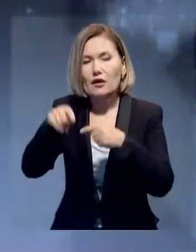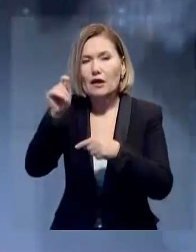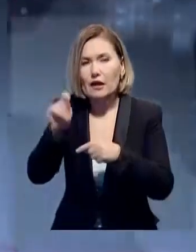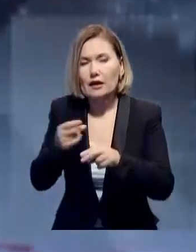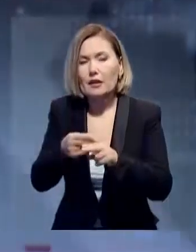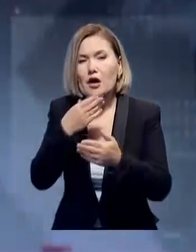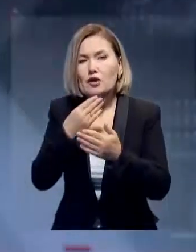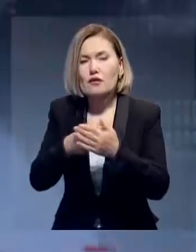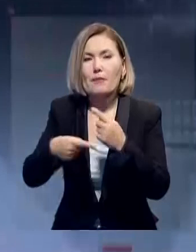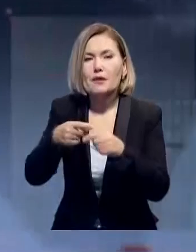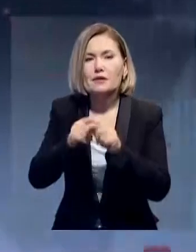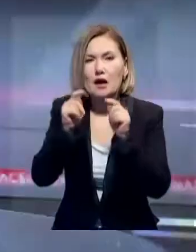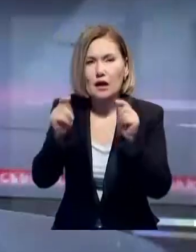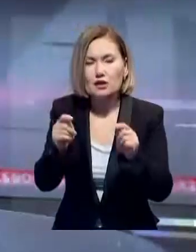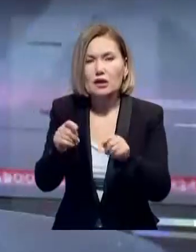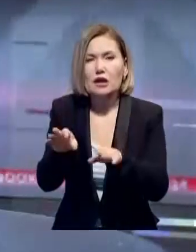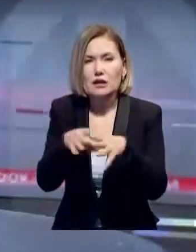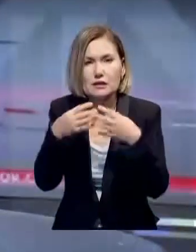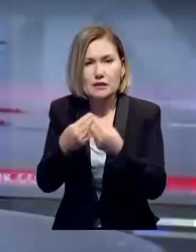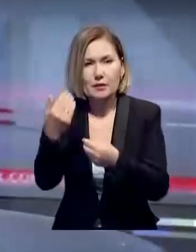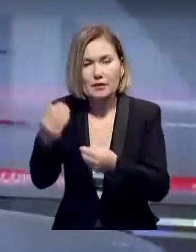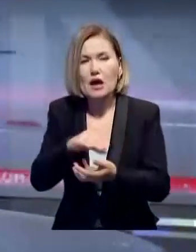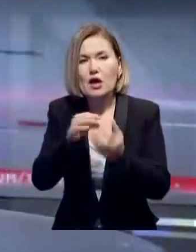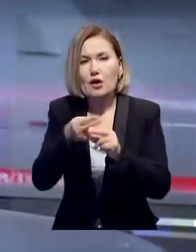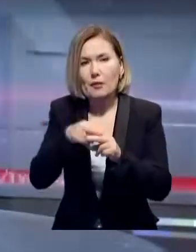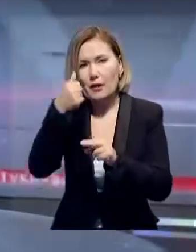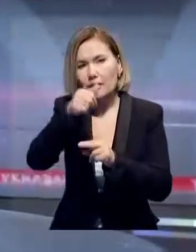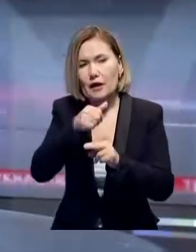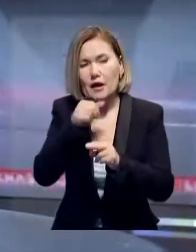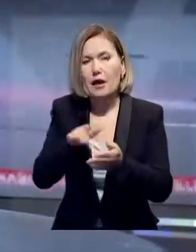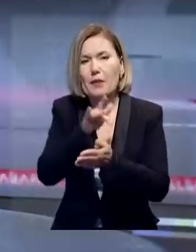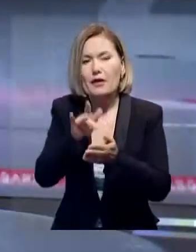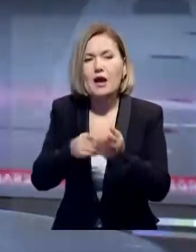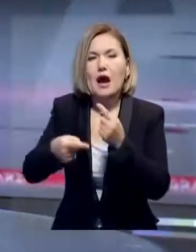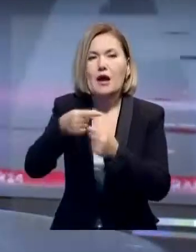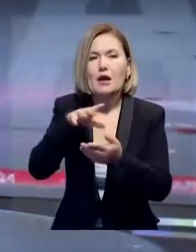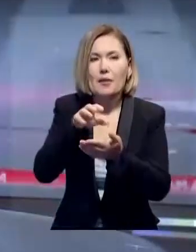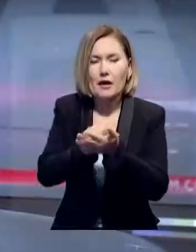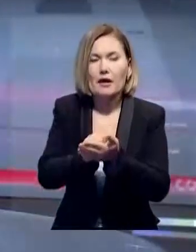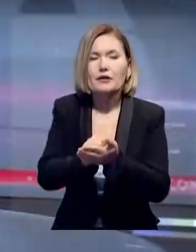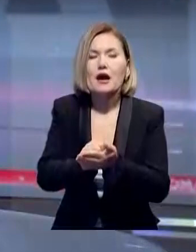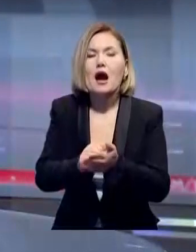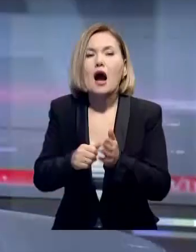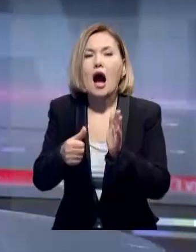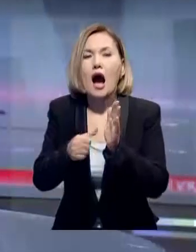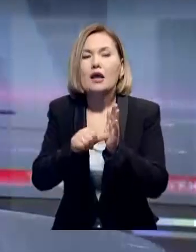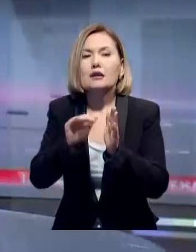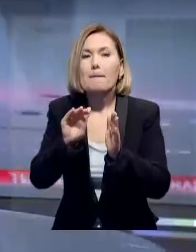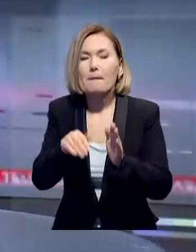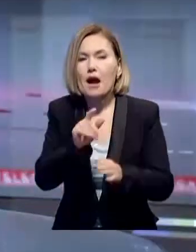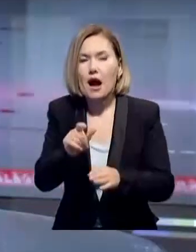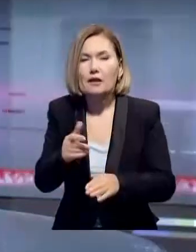Шымкентте дәмханалар желісін ашқан. Жалпы биылдыққа бұл шаһарда кәсіпкерлікпен айналысам деген 6000-нан аса